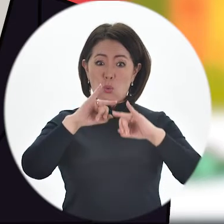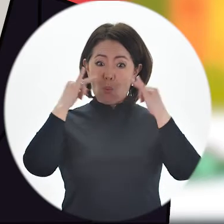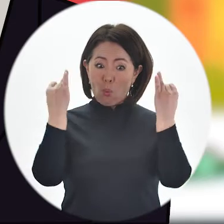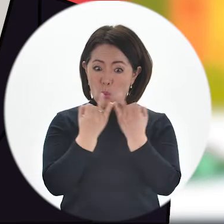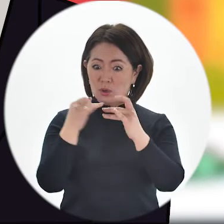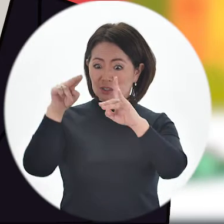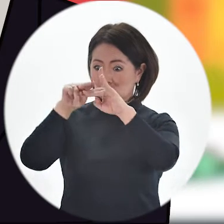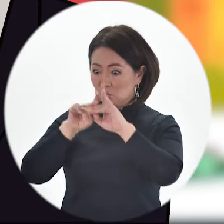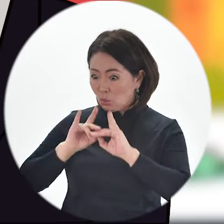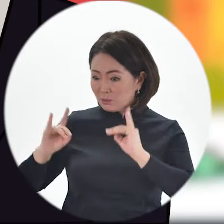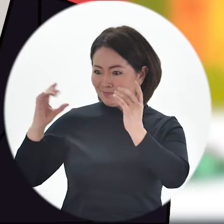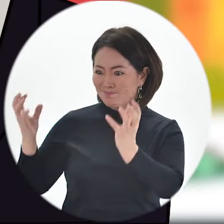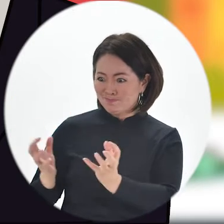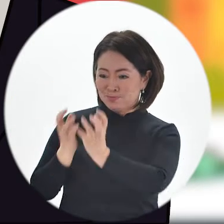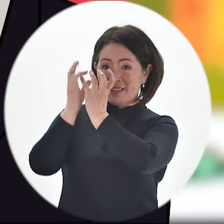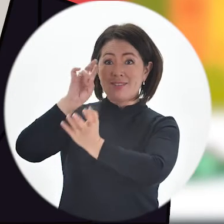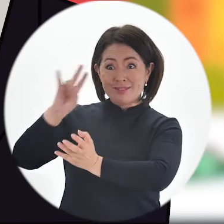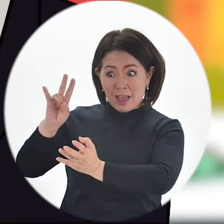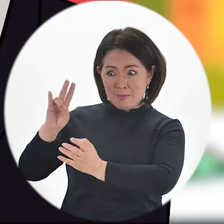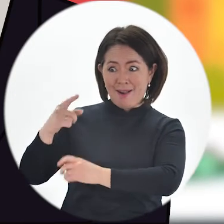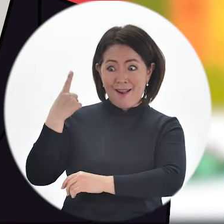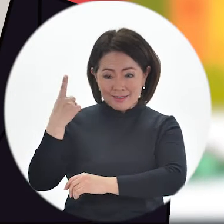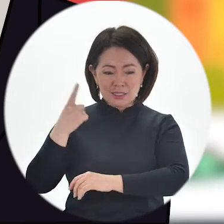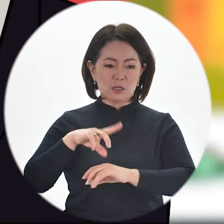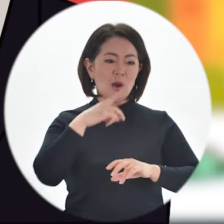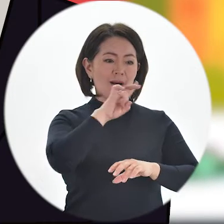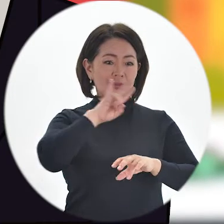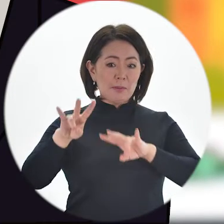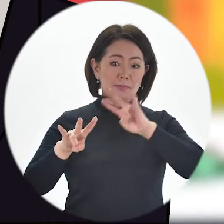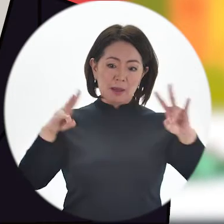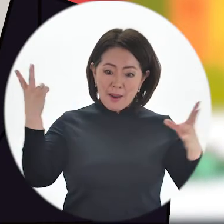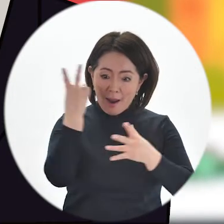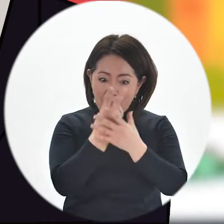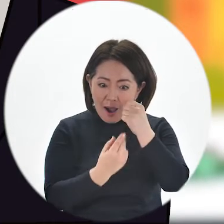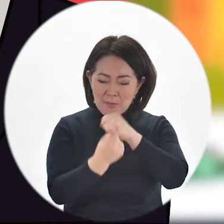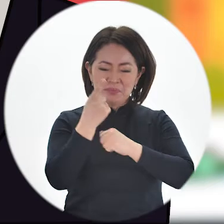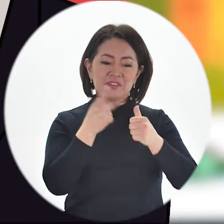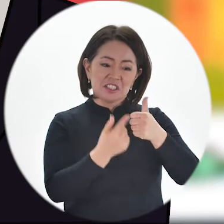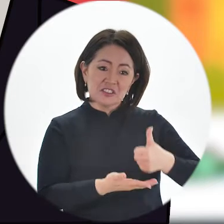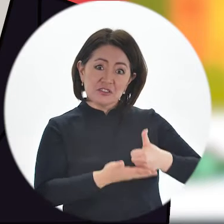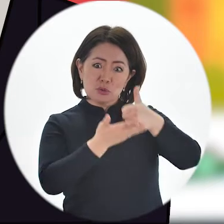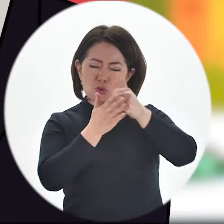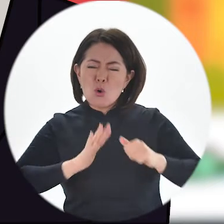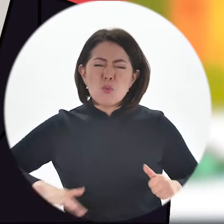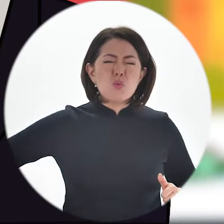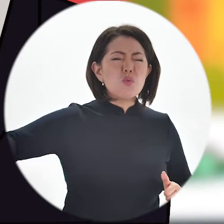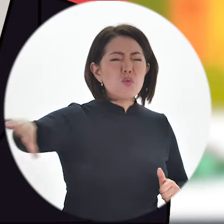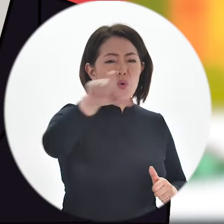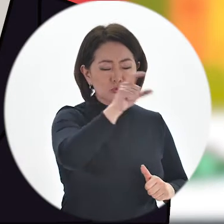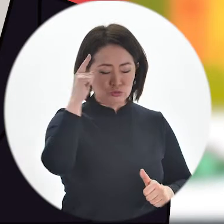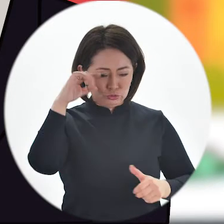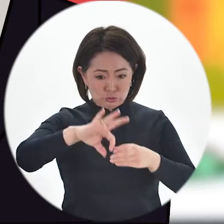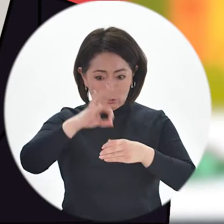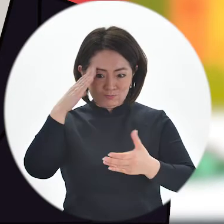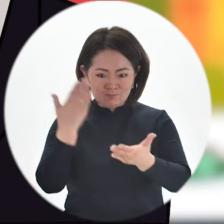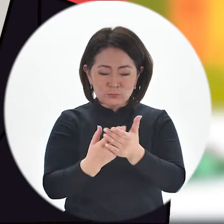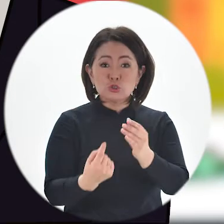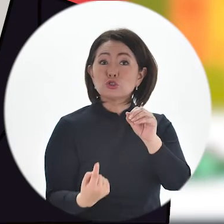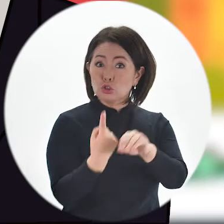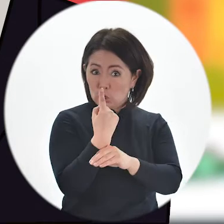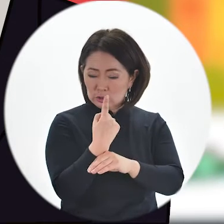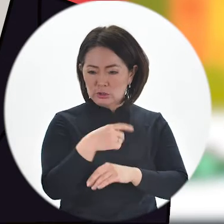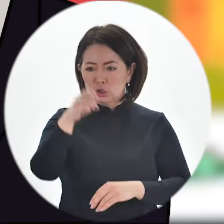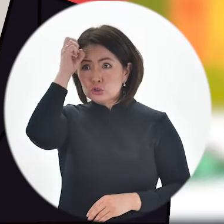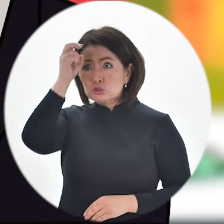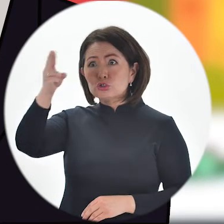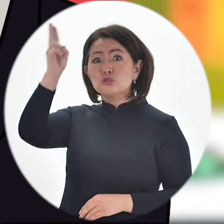Усыг хорлийтас уудалтай нам дангараа бойу хамтаран нэрдэб шүүлч бүх нэтэйн сонгүйлэар шууды сонгүдэг. Ерхэй